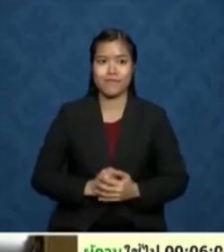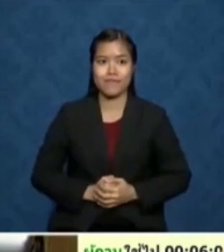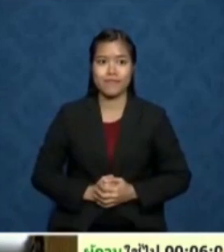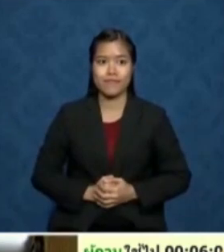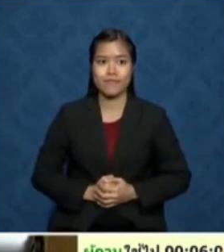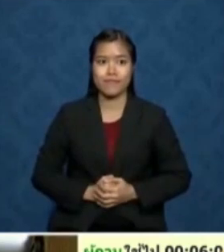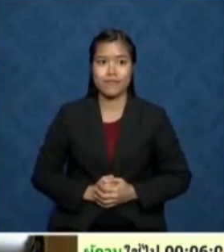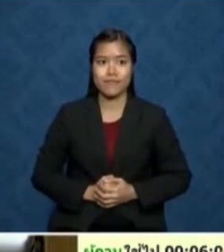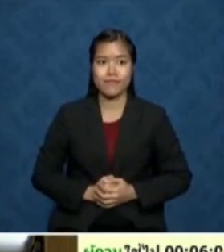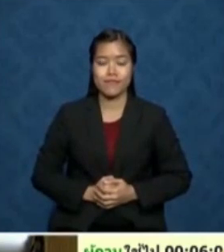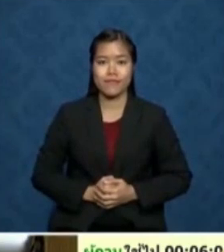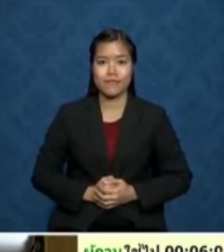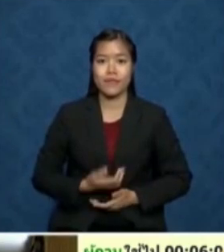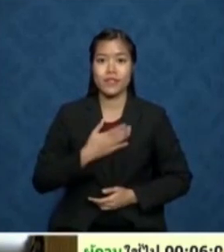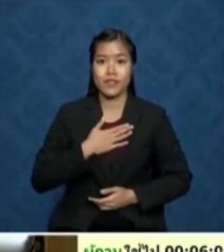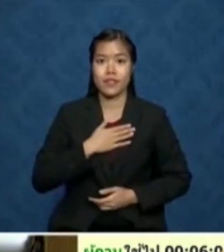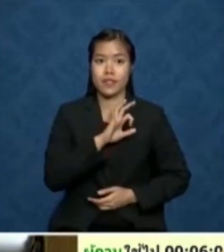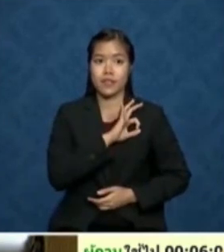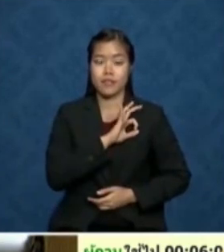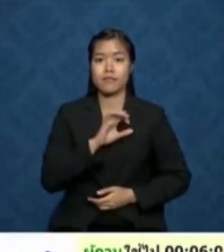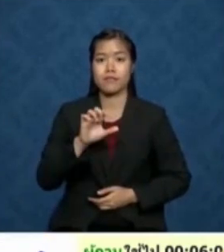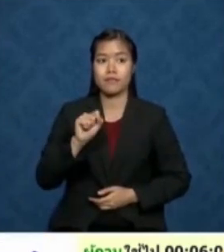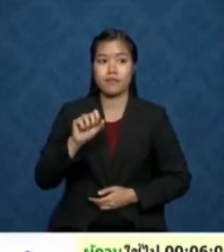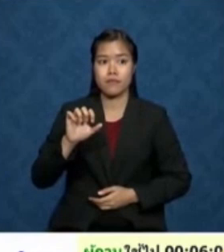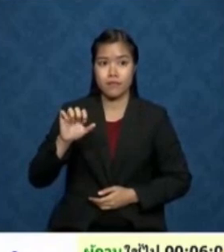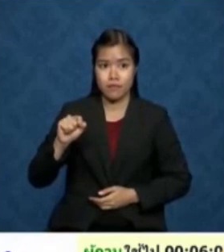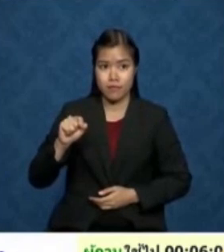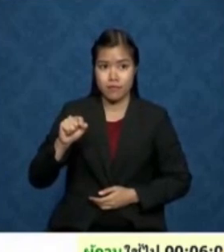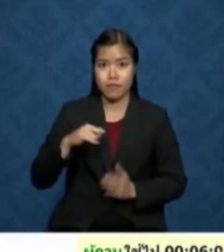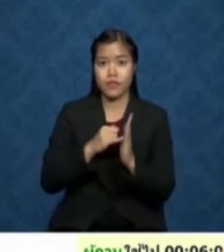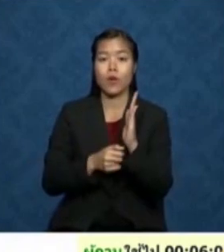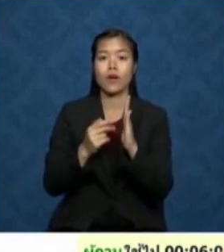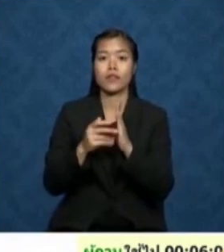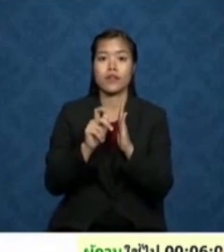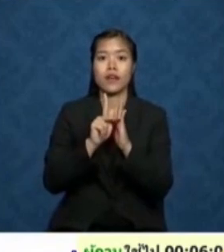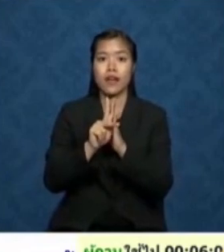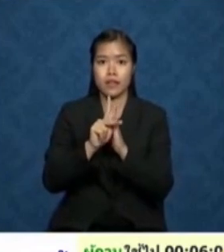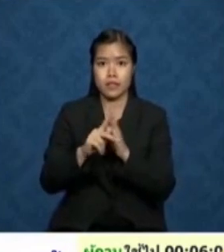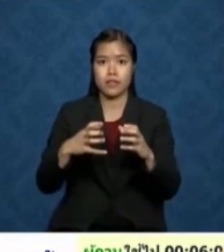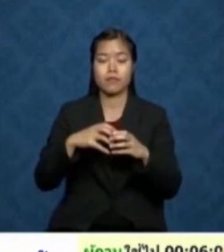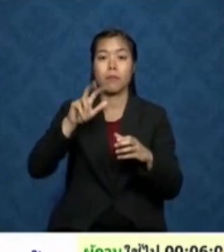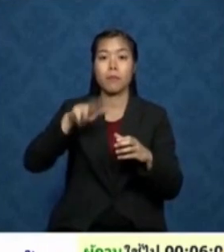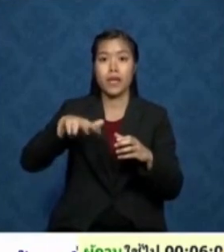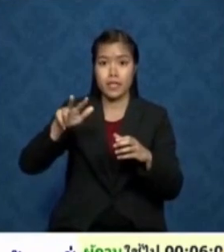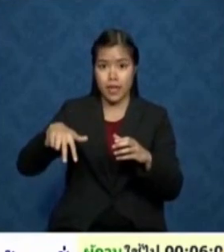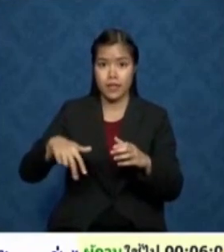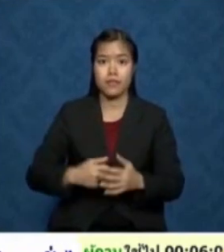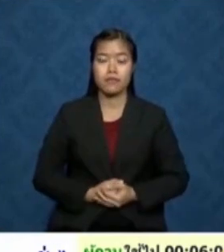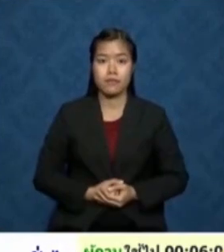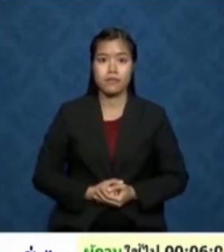ผมในพลากรภิพนิ สมาชิกภาพูแนัสดอน จงหวดกระสินพักเพื่อไทยครั่พระทานครัก